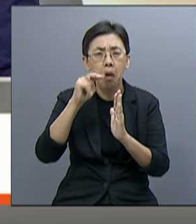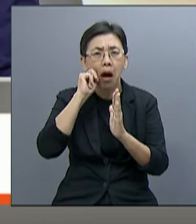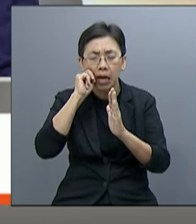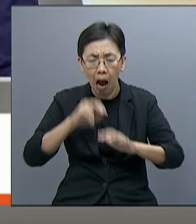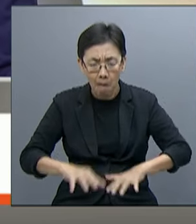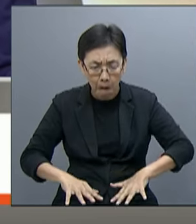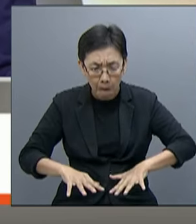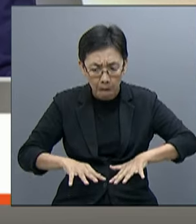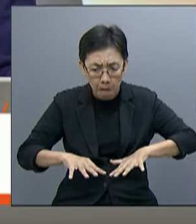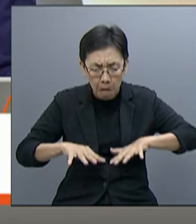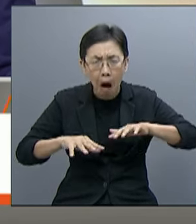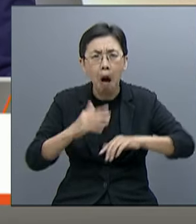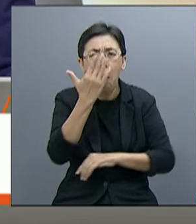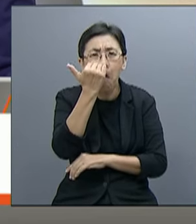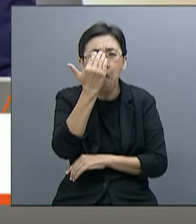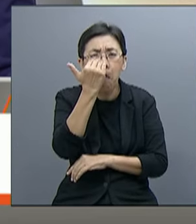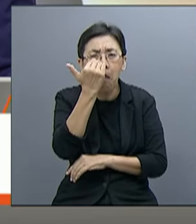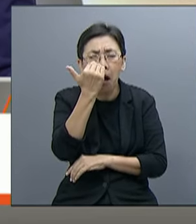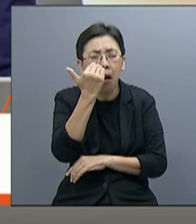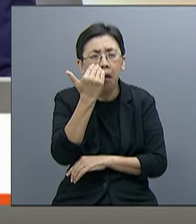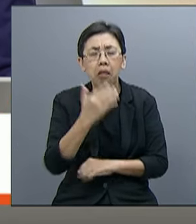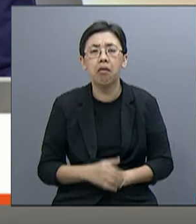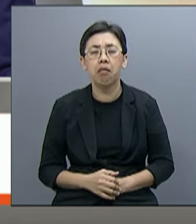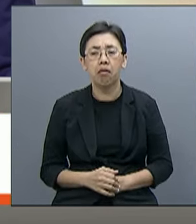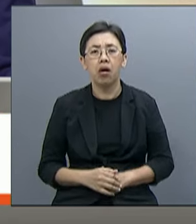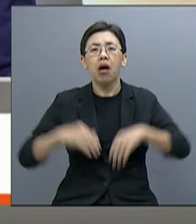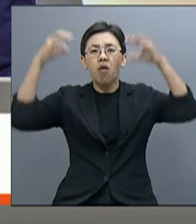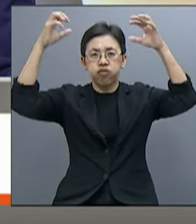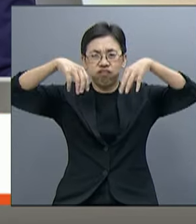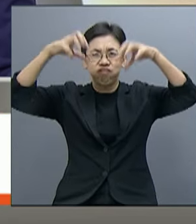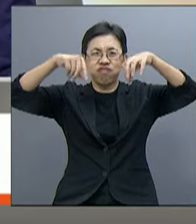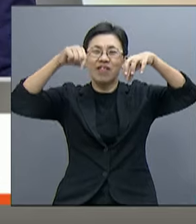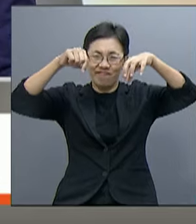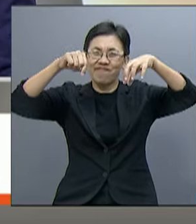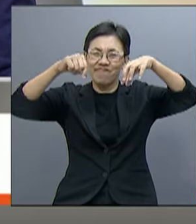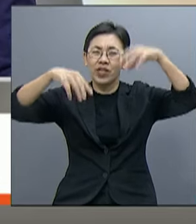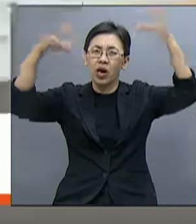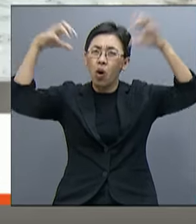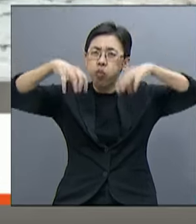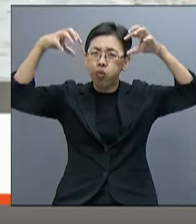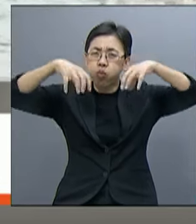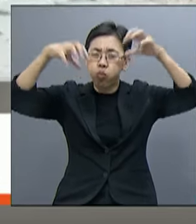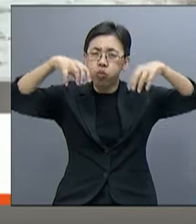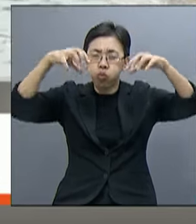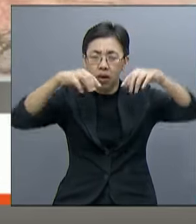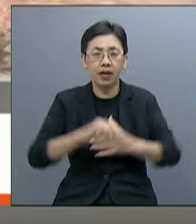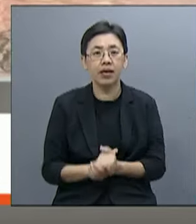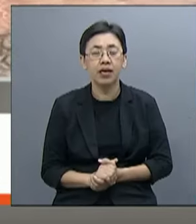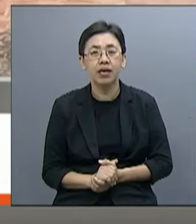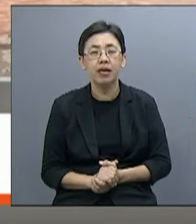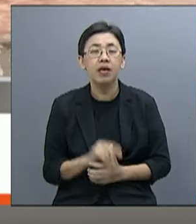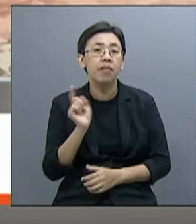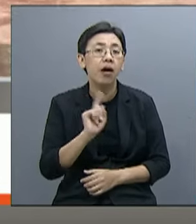คะ ก็เนื่องจากฝนนะครับฝนพูดถึงต้นมันเลยนะฮะ